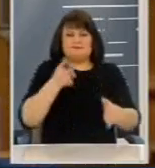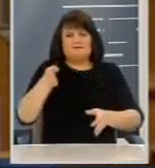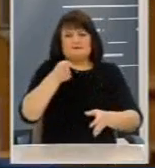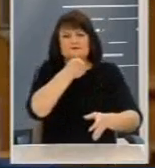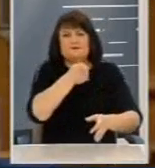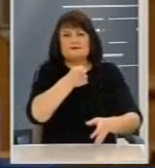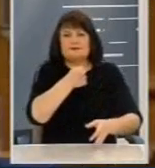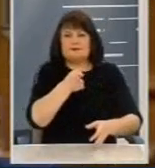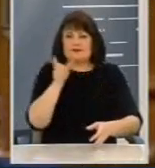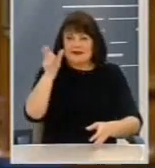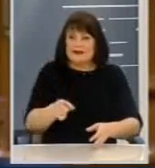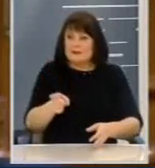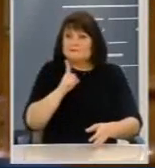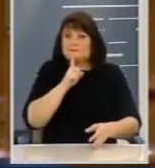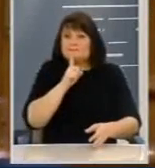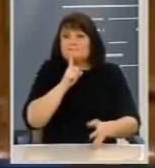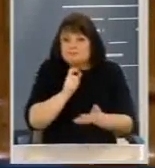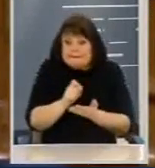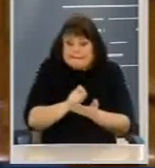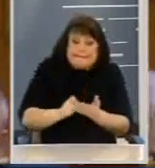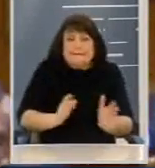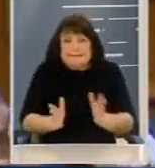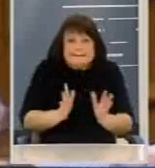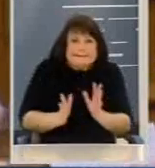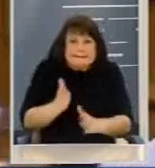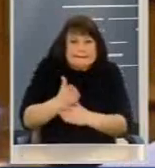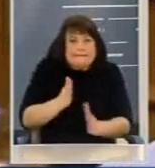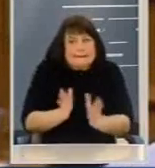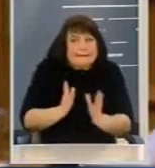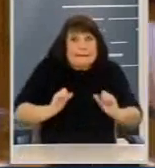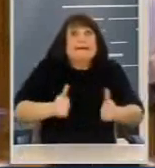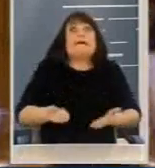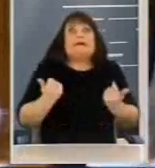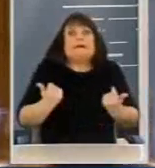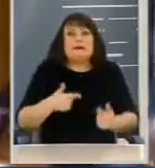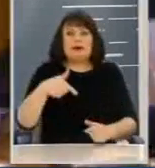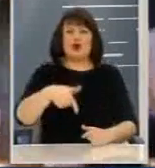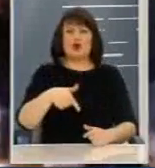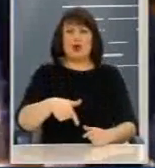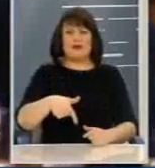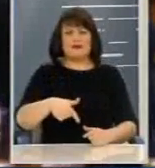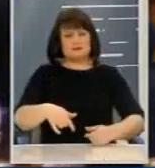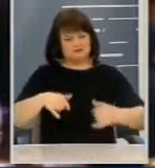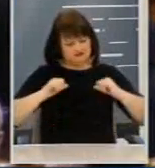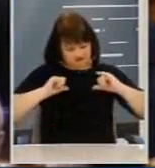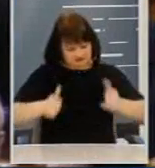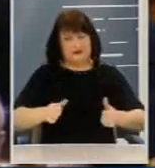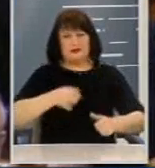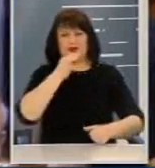το οποίο εσείς στους γραμμένους λόγους σας πίσω από τις γραμμές δεν τολμάτε να πείτε. Και βγήκε λοιπόν ο άνθρωπος ευθαρσός και